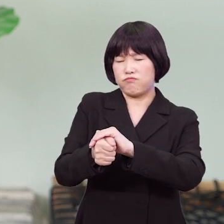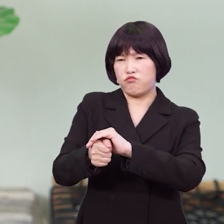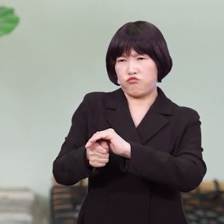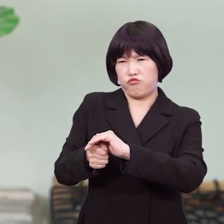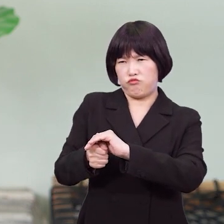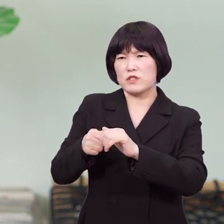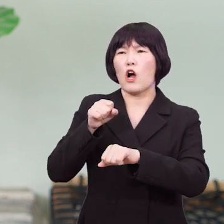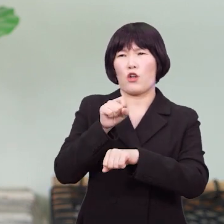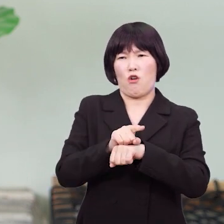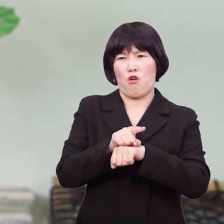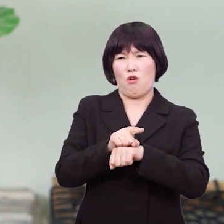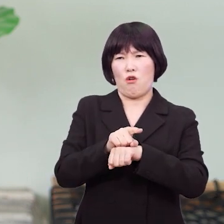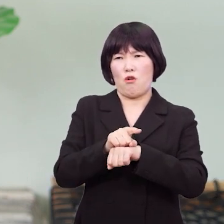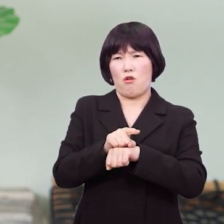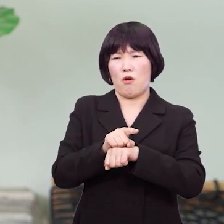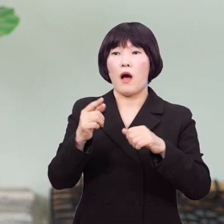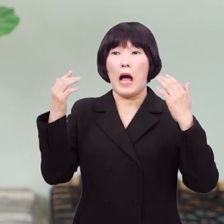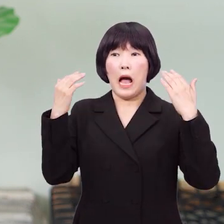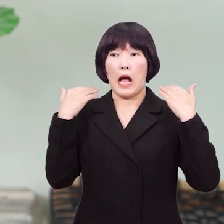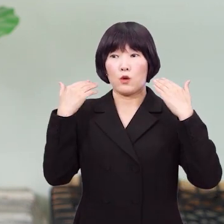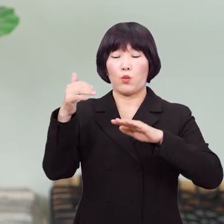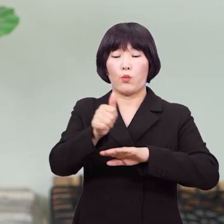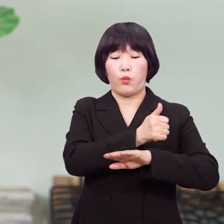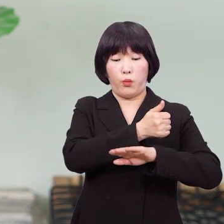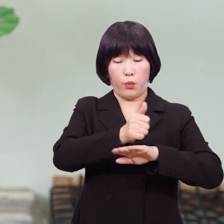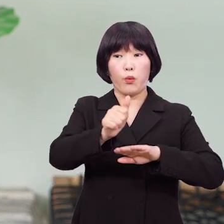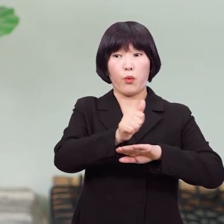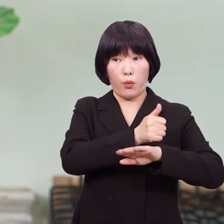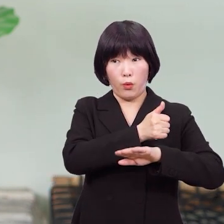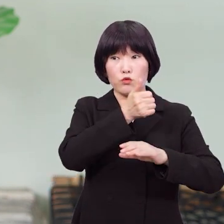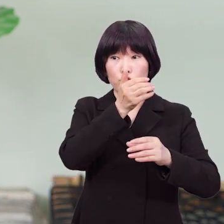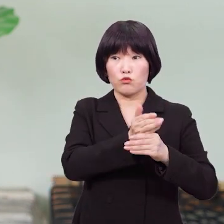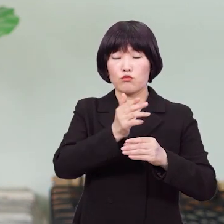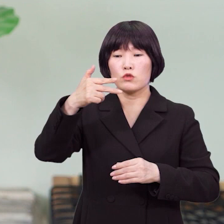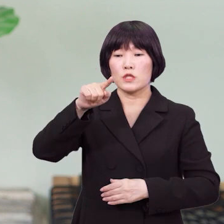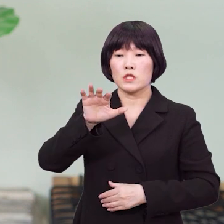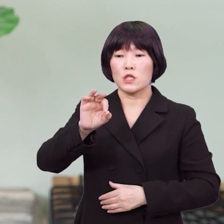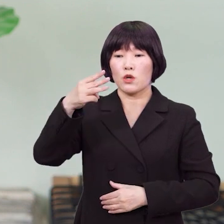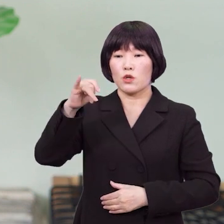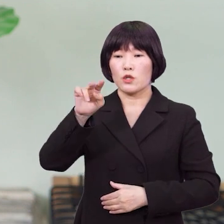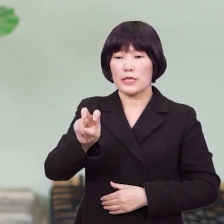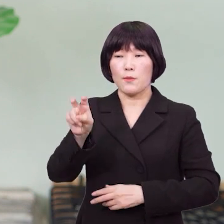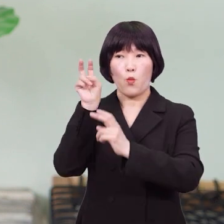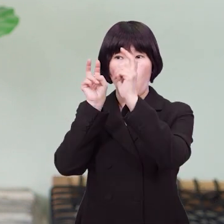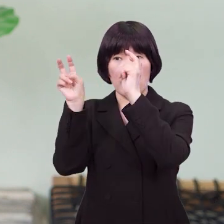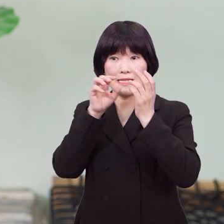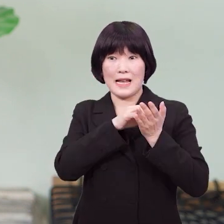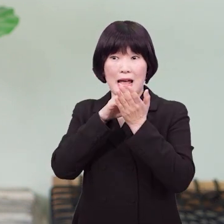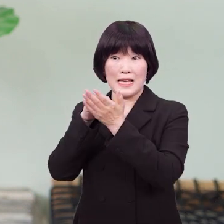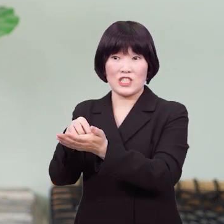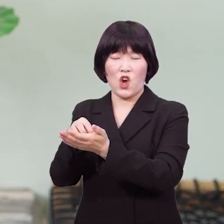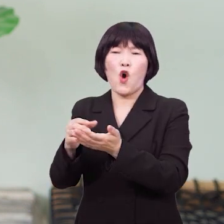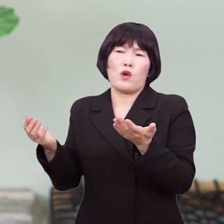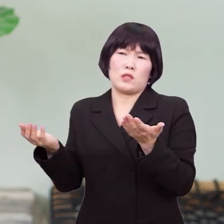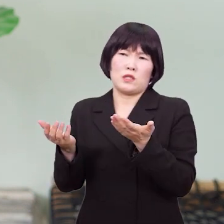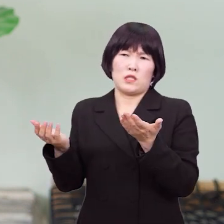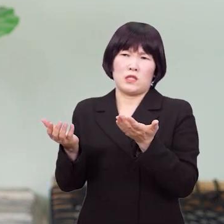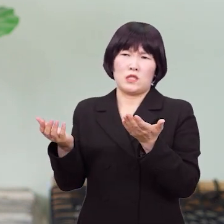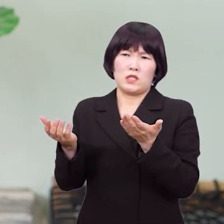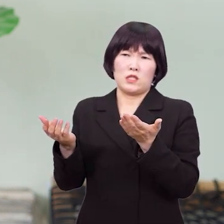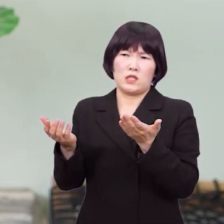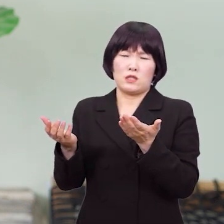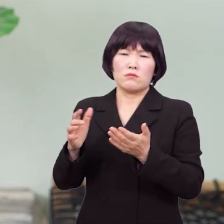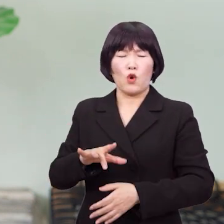내성적인 성격인데요. 학교를 다니면서 정립산업에 가서 일을 한다는